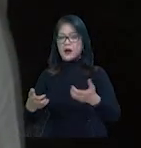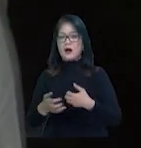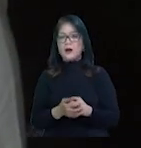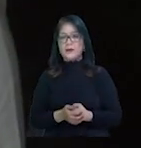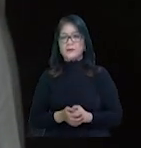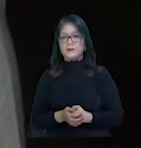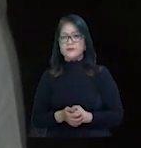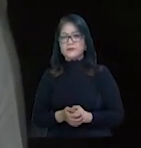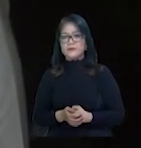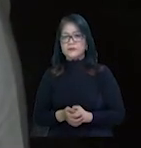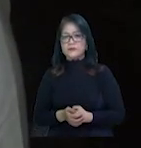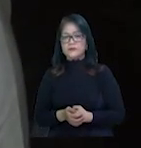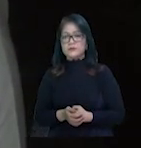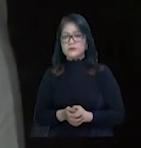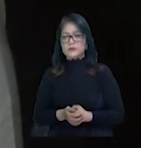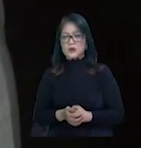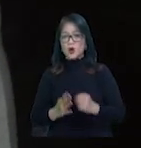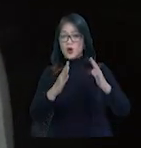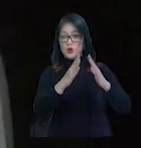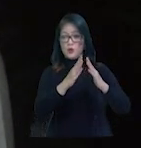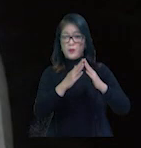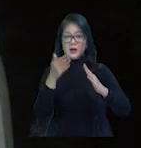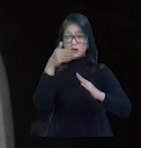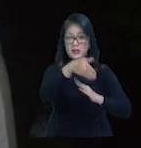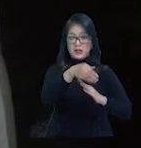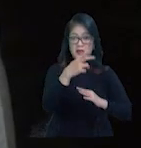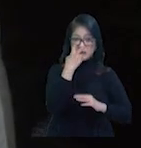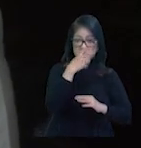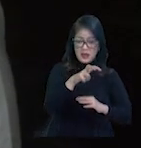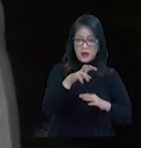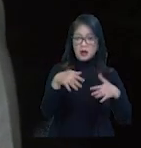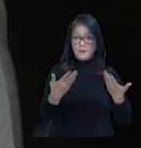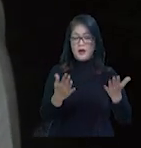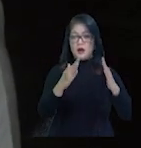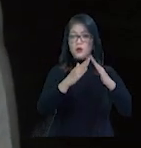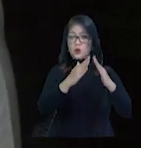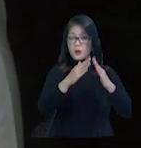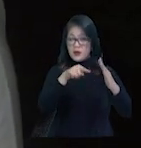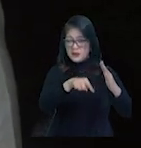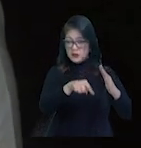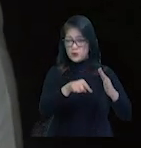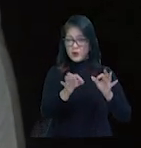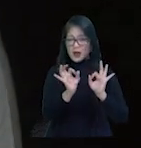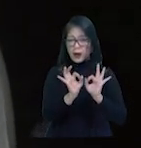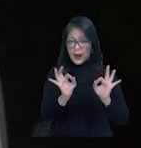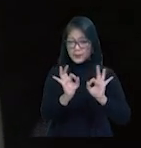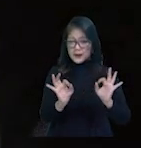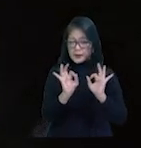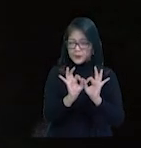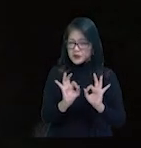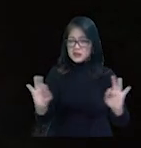Pada saat kita melakukan pengecekan, kondisi rumah cenderung rapi, tidak